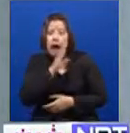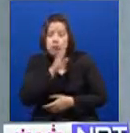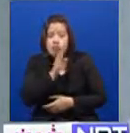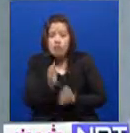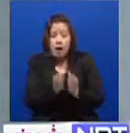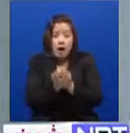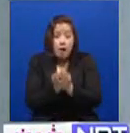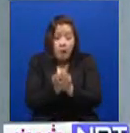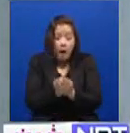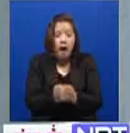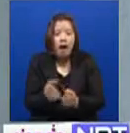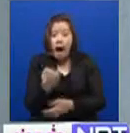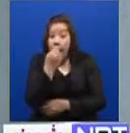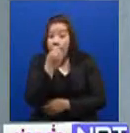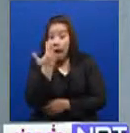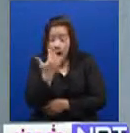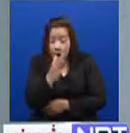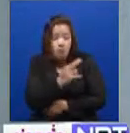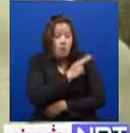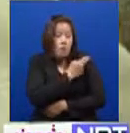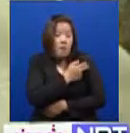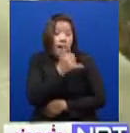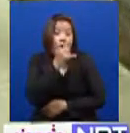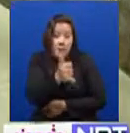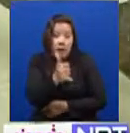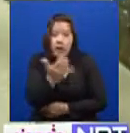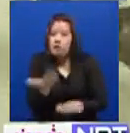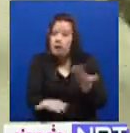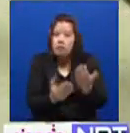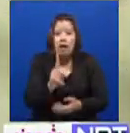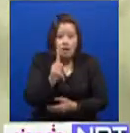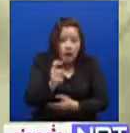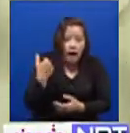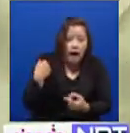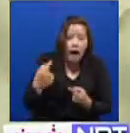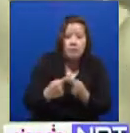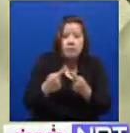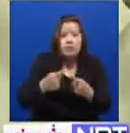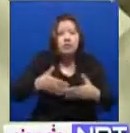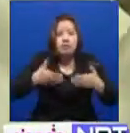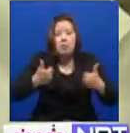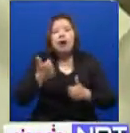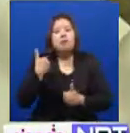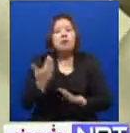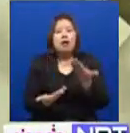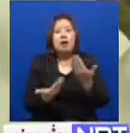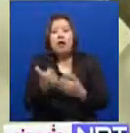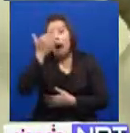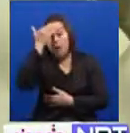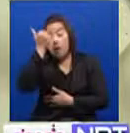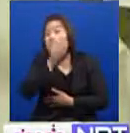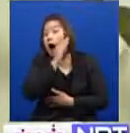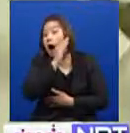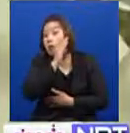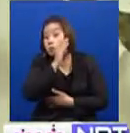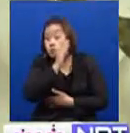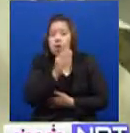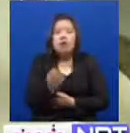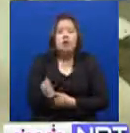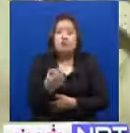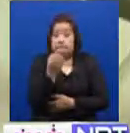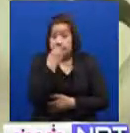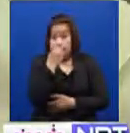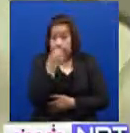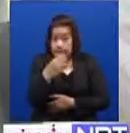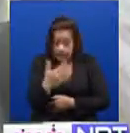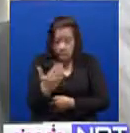ครับคือแล้วแต่ปริมาณที่ทานเข้าไปนะครับถ้าเกิดว่าพิษไม่มากจริงๆเขาไม่ได้ไปโรงพยาบาลทั้งหมดนะครับเ